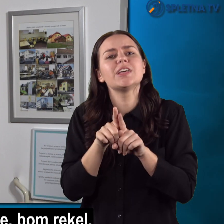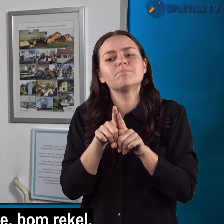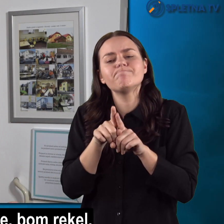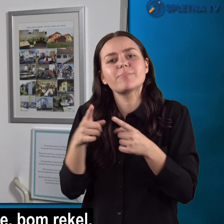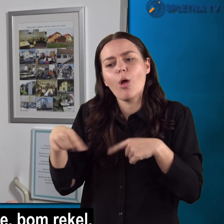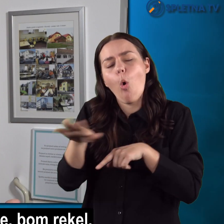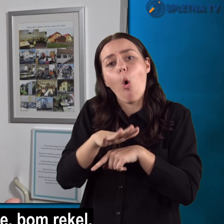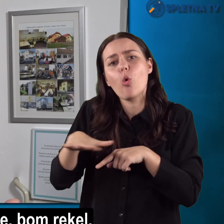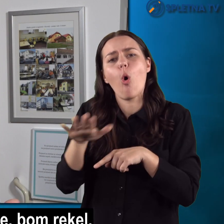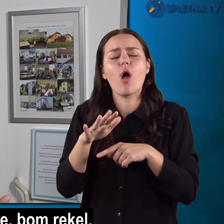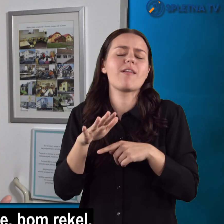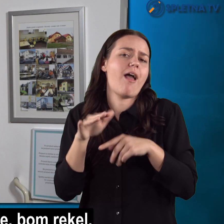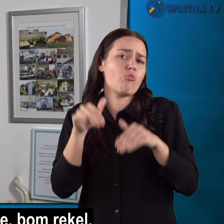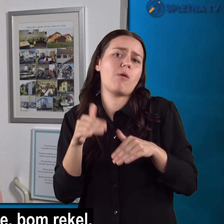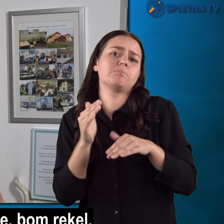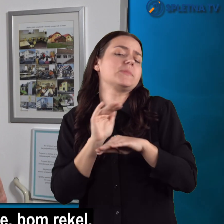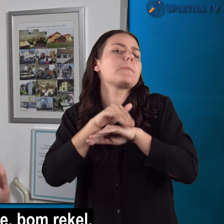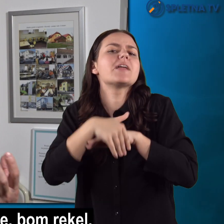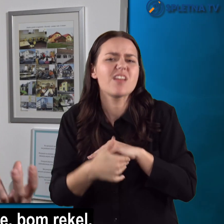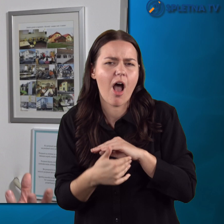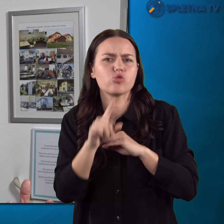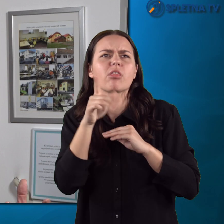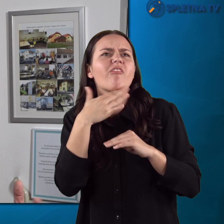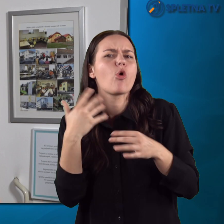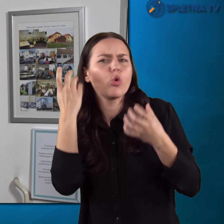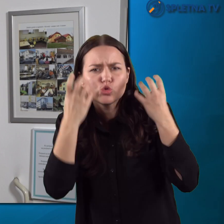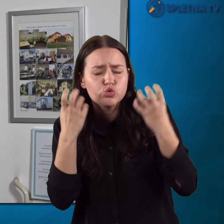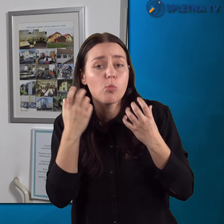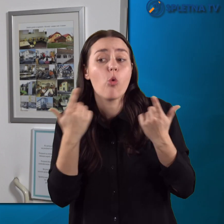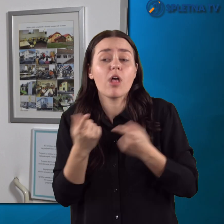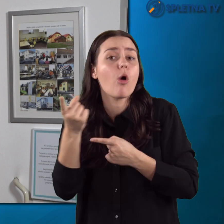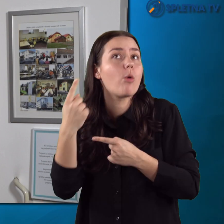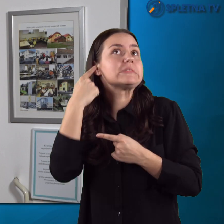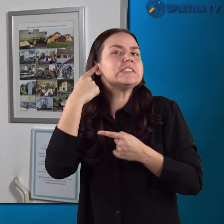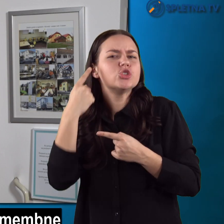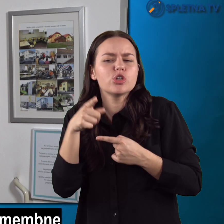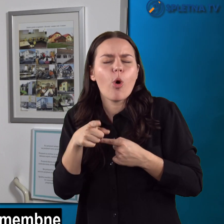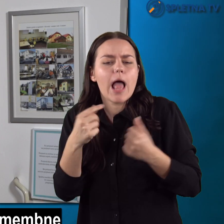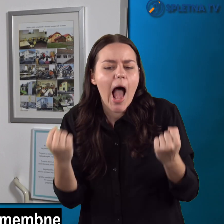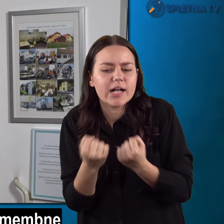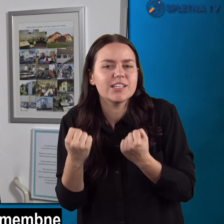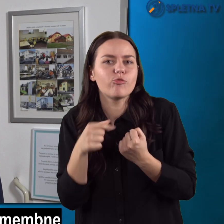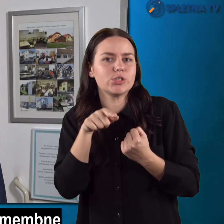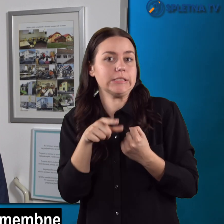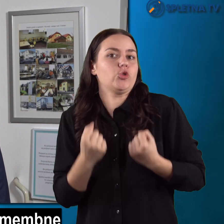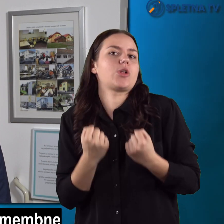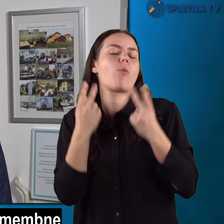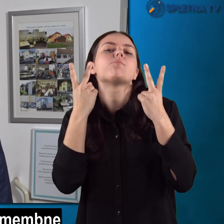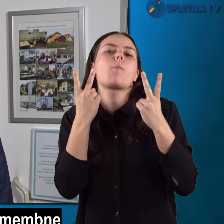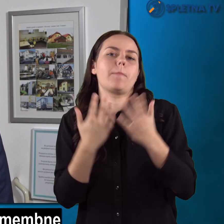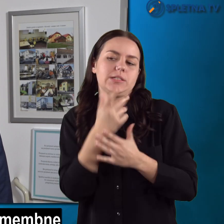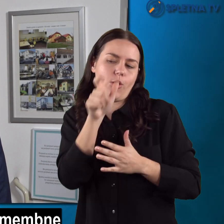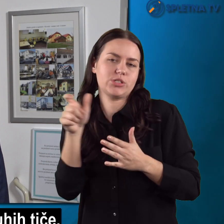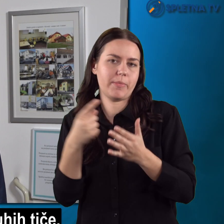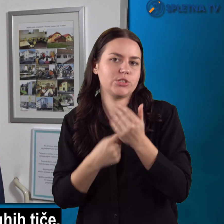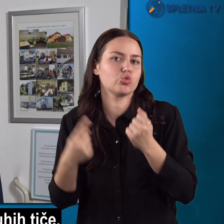rekel, prijazno, da ni toliko šumov, da lahko slišijo te aktivnosti, ki so zelo pomembne za osebe z izgubo